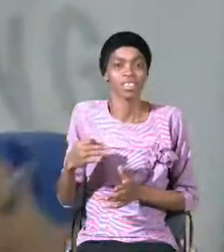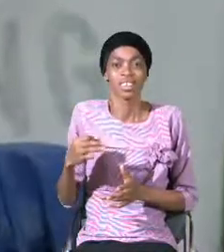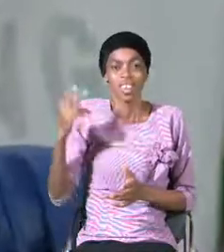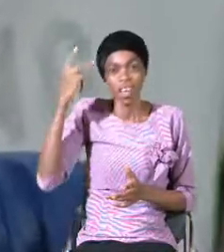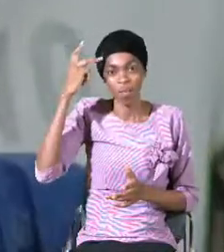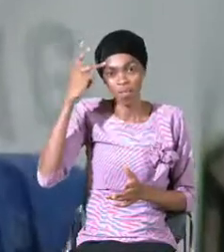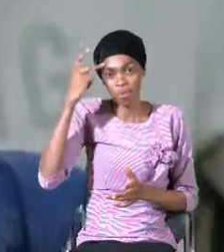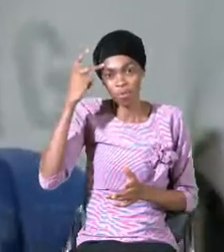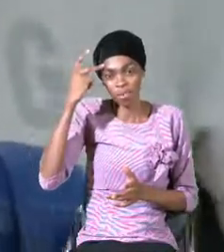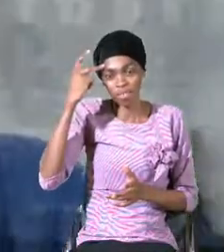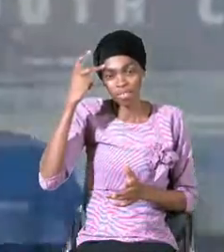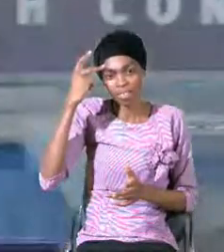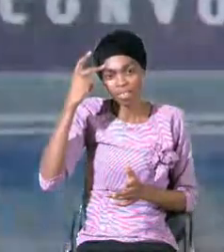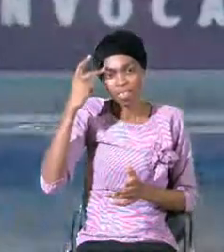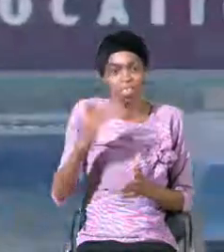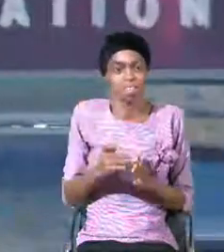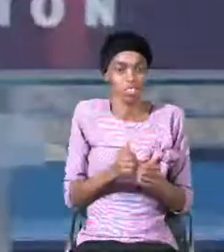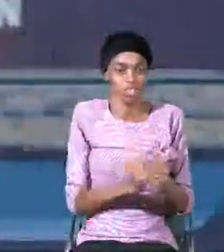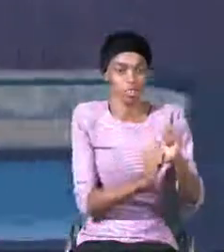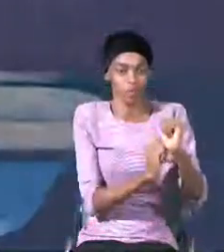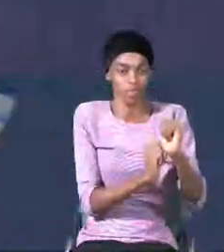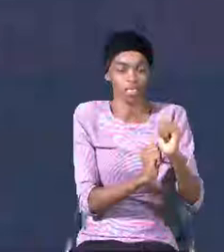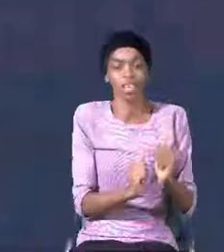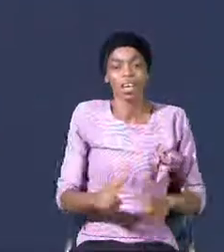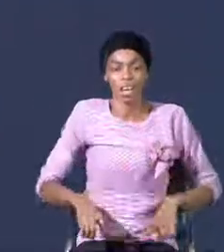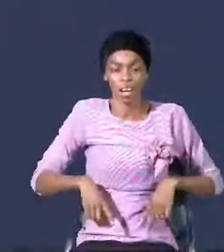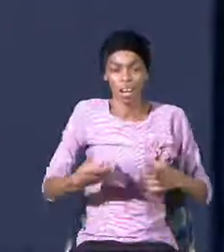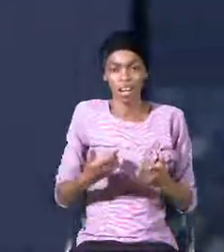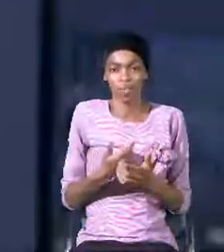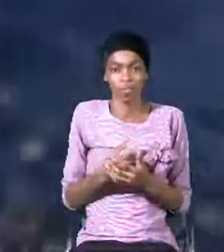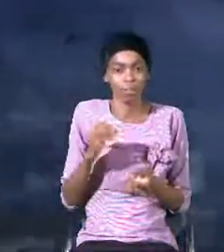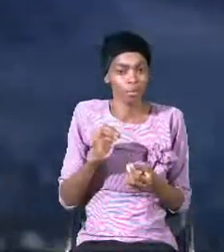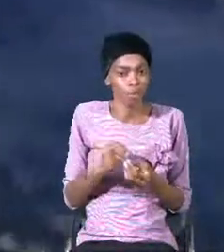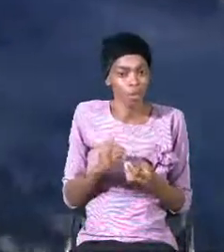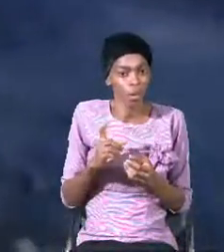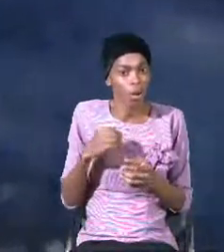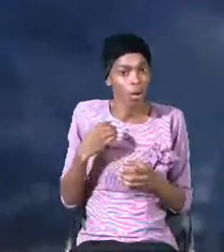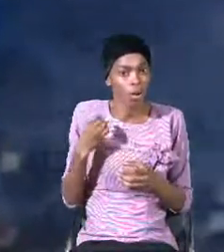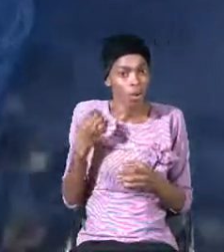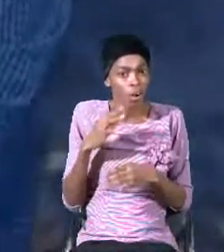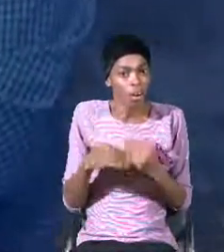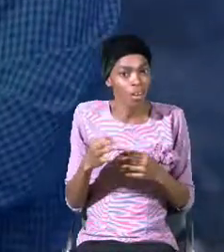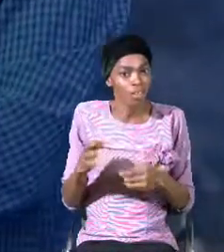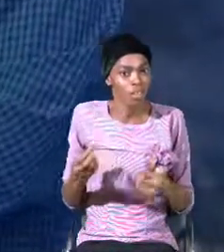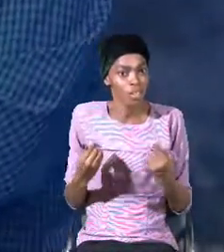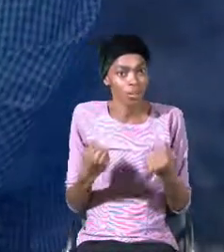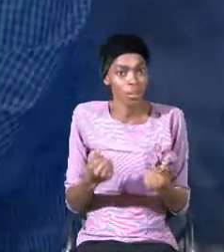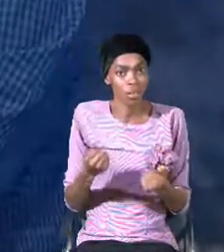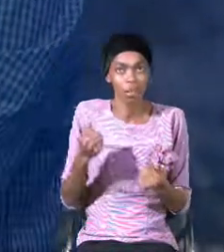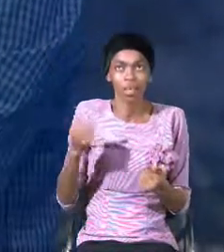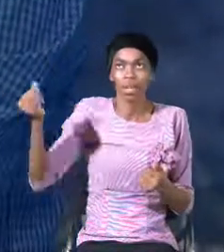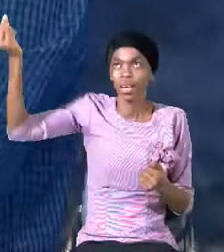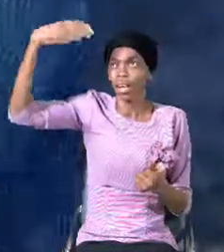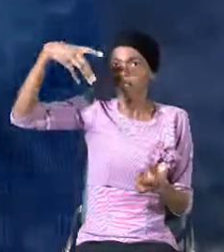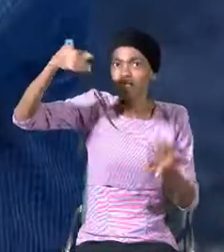Une vie motivée par un but. Tout d'un coup, la lumière brille du ciel. Tout d'un coup, une voix se